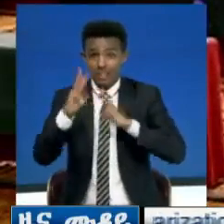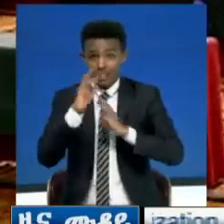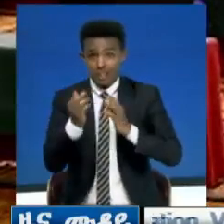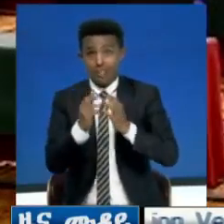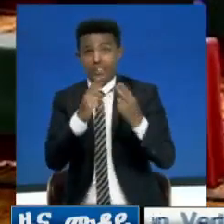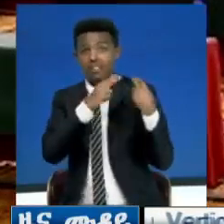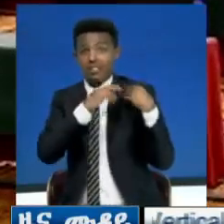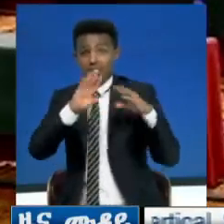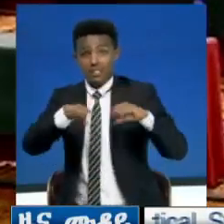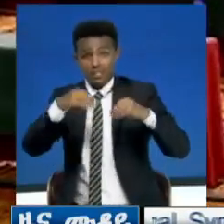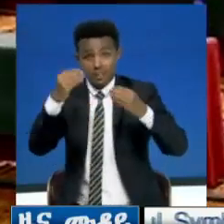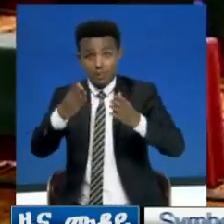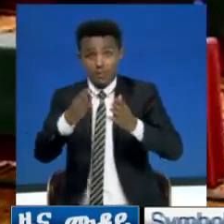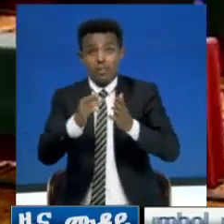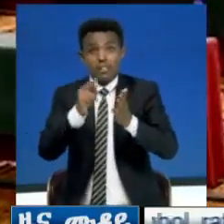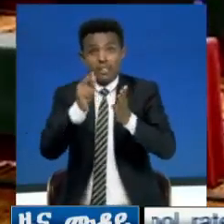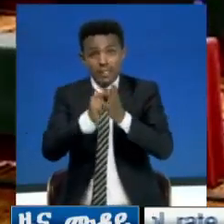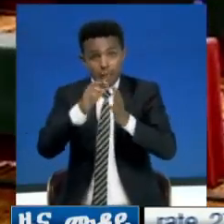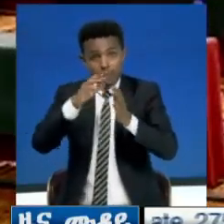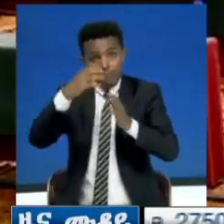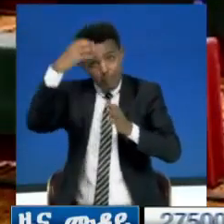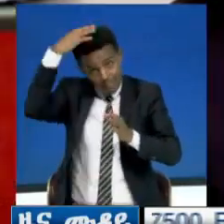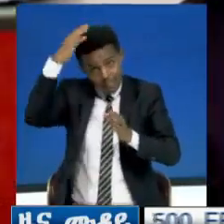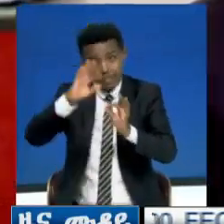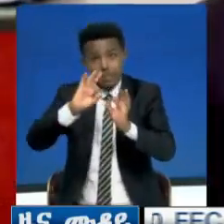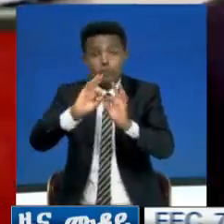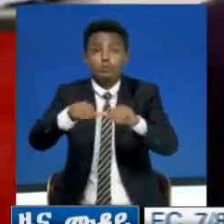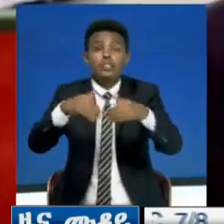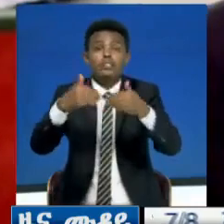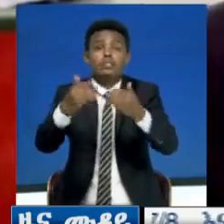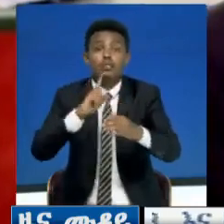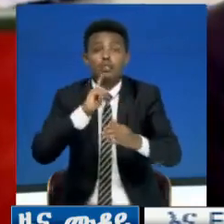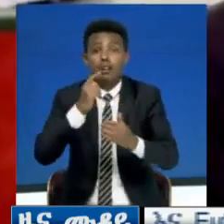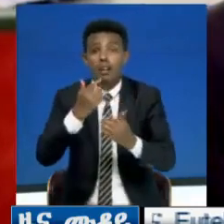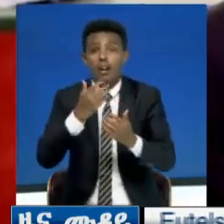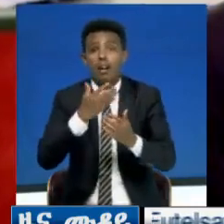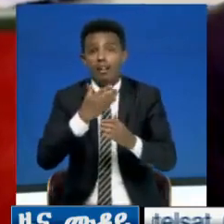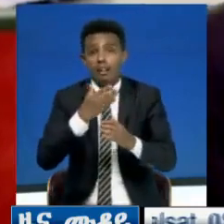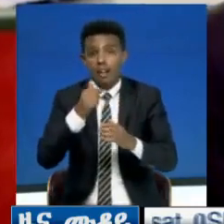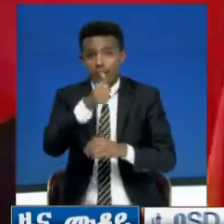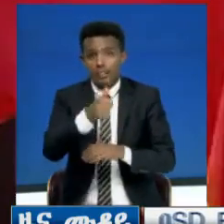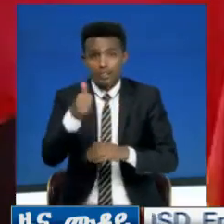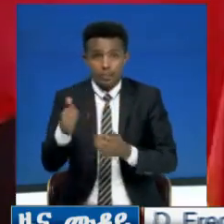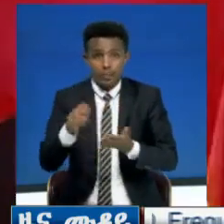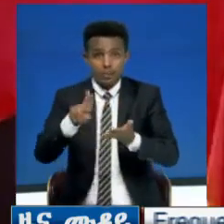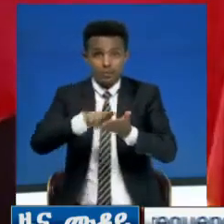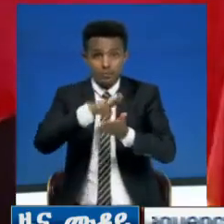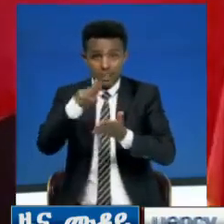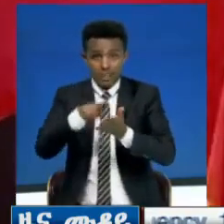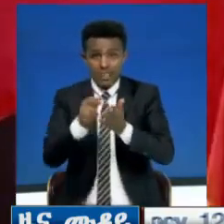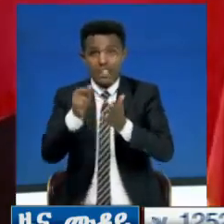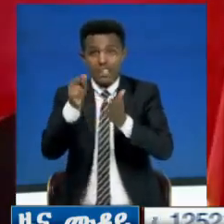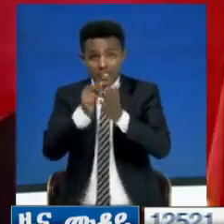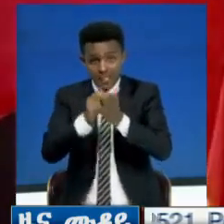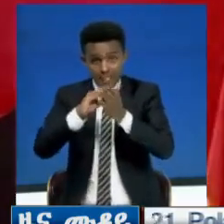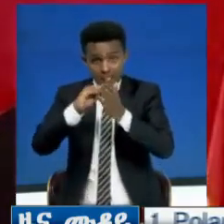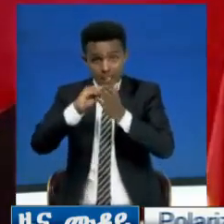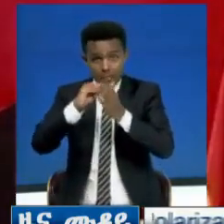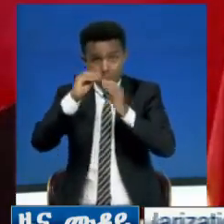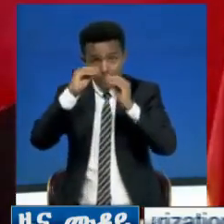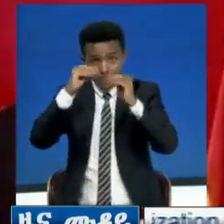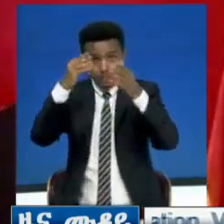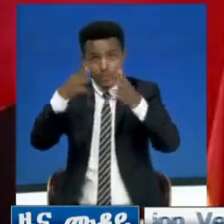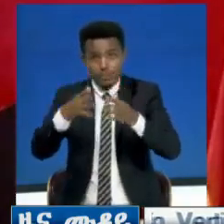ትርጉም ሲሰጥበት መሆኑን አብራርተዋል። የአዲስ አበባ ዩኒቨርሲቲ የህግ ትምህርት ቤት መምህር ዶክተር ጌታቸው አሰፋ ደግሞ